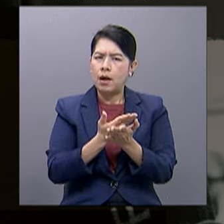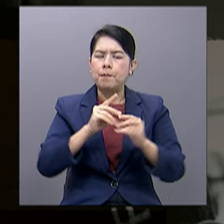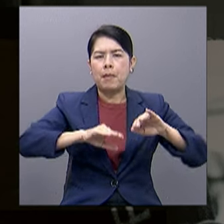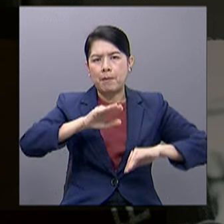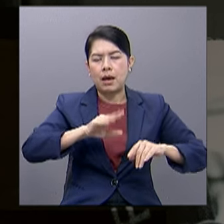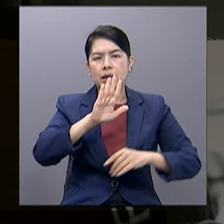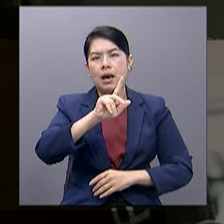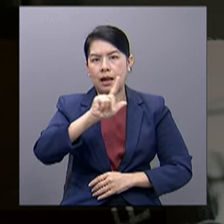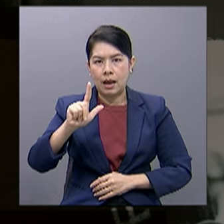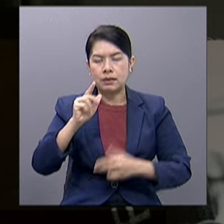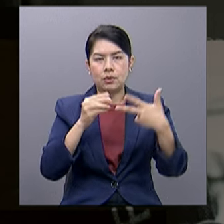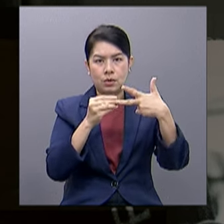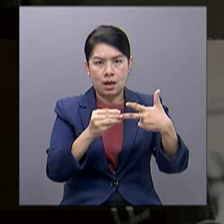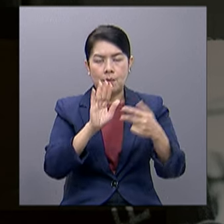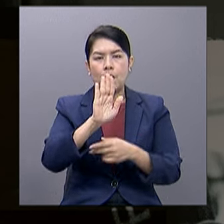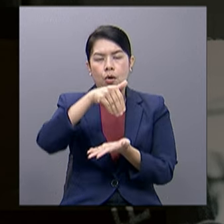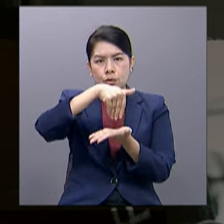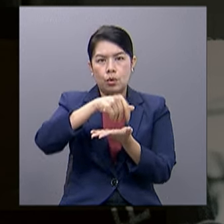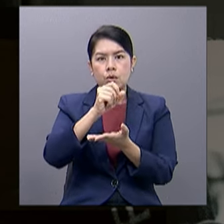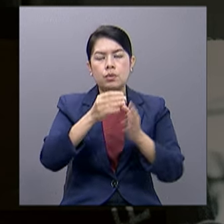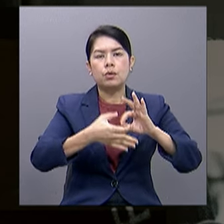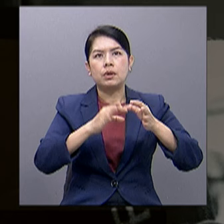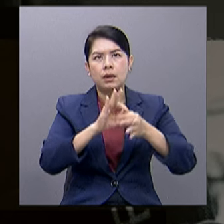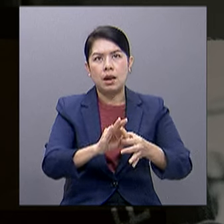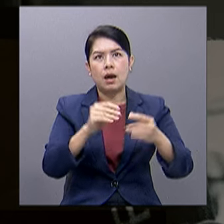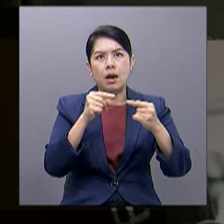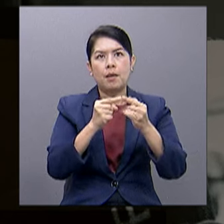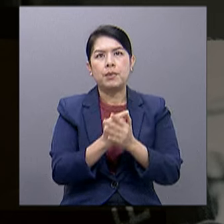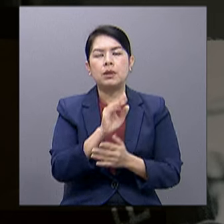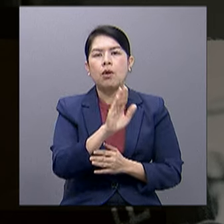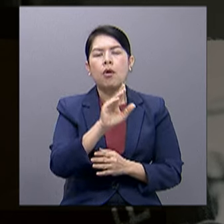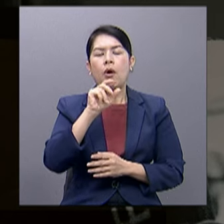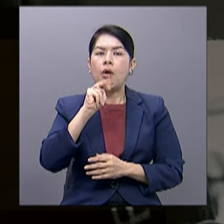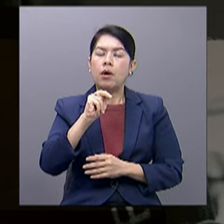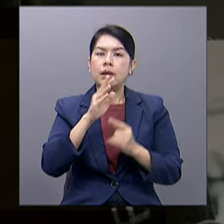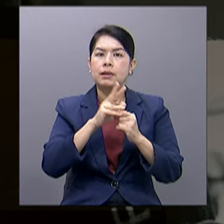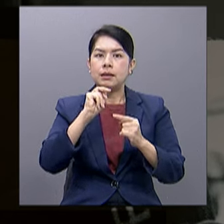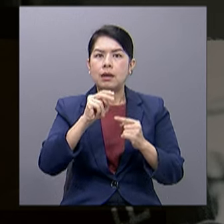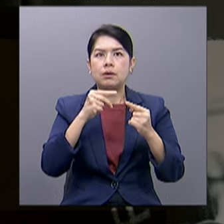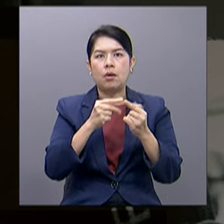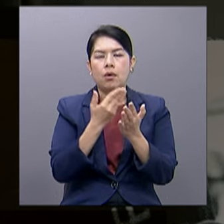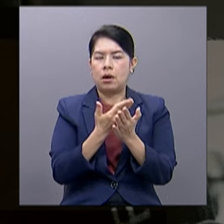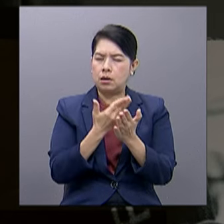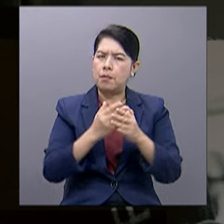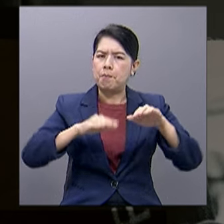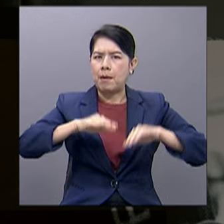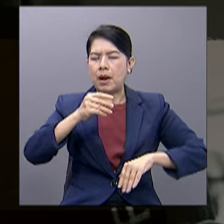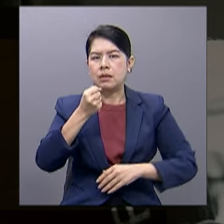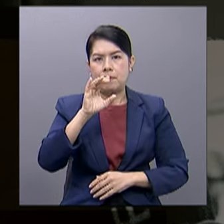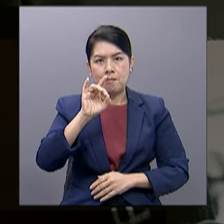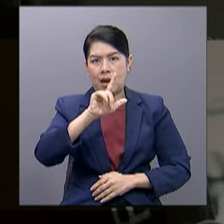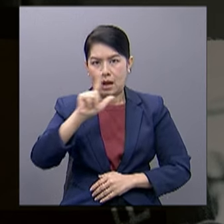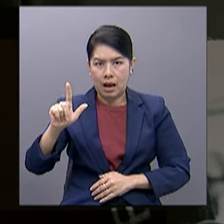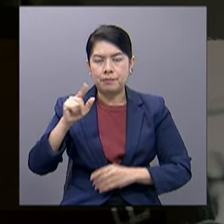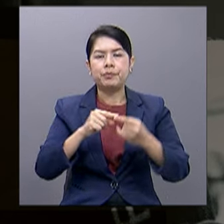3ก็คือโครงการสำหรับศูนย์นันทนาการสังกัดส่วนนันทนาการอีกเกือบ 18ล้านบาท 4โครงการสำหรับศูนย์